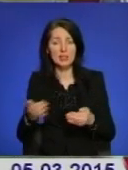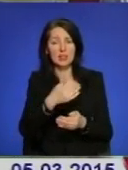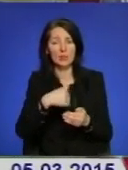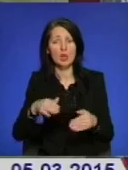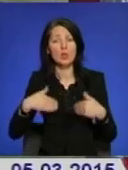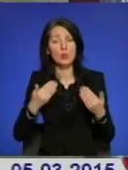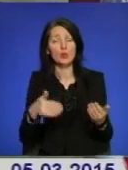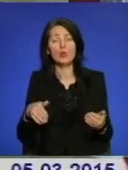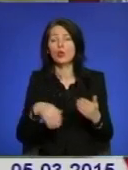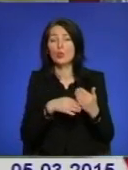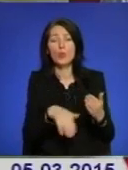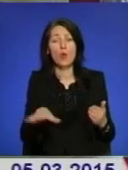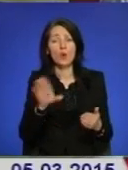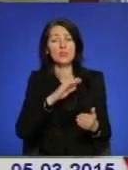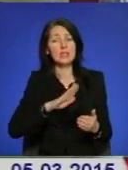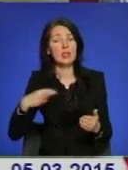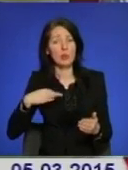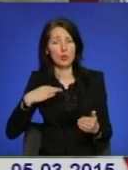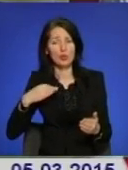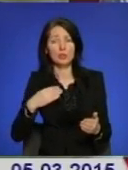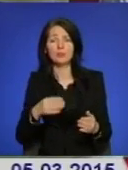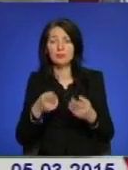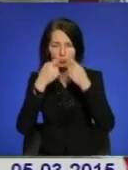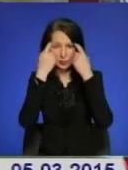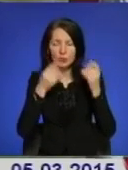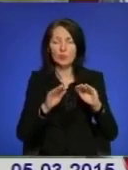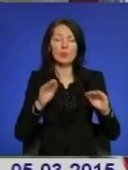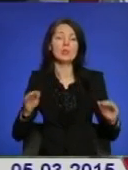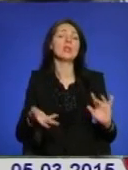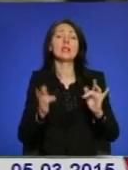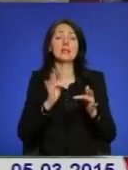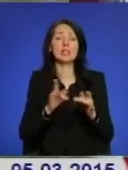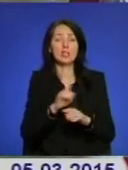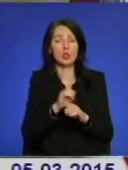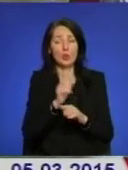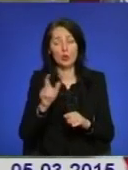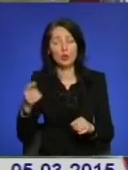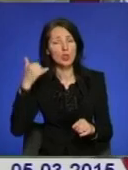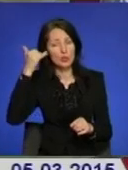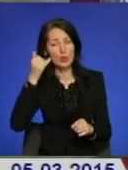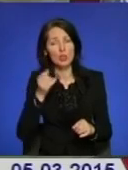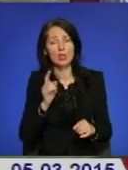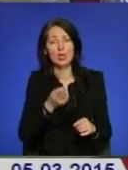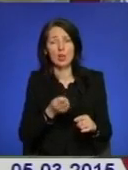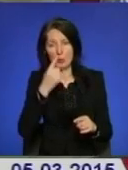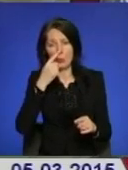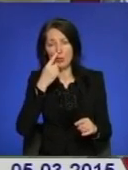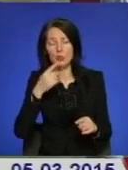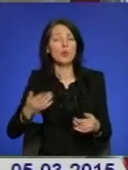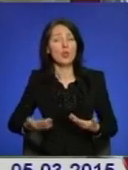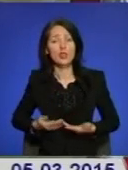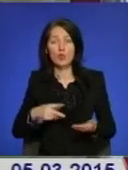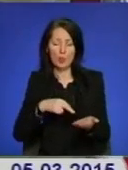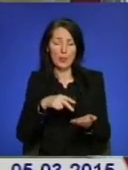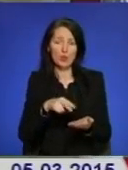Ми оголошення розмістили і на сайті Тернополя, і люди дзвонять, які десь недалеко живуть, тобто підходять.